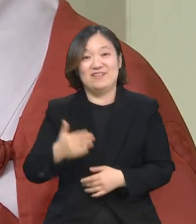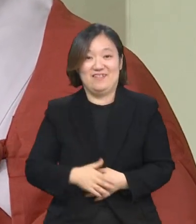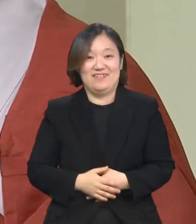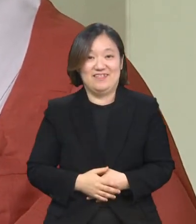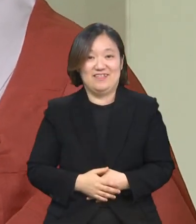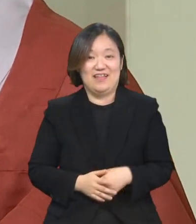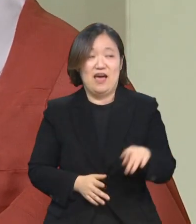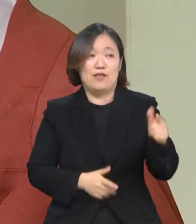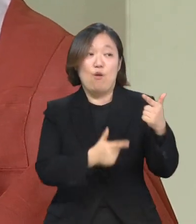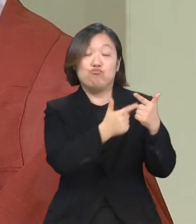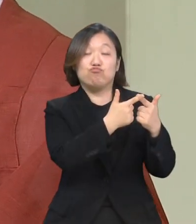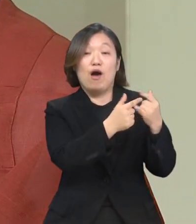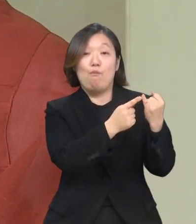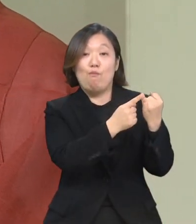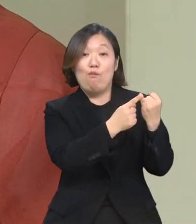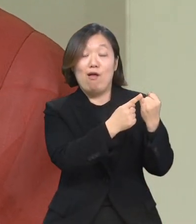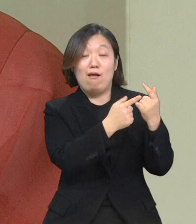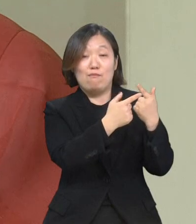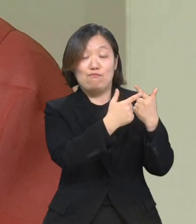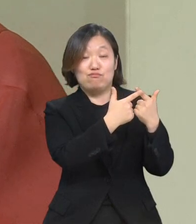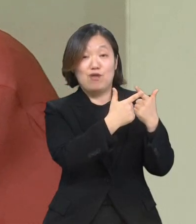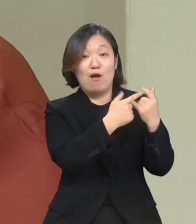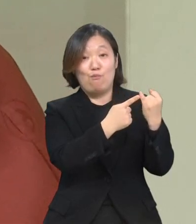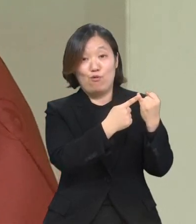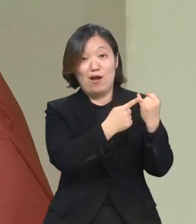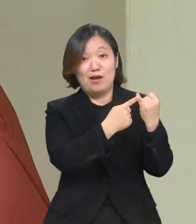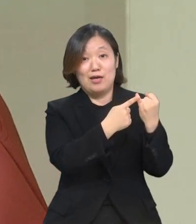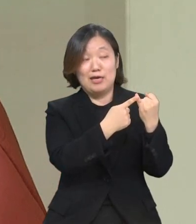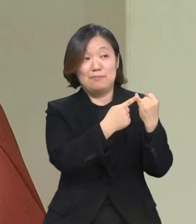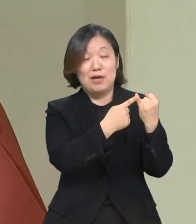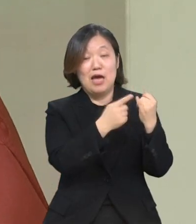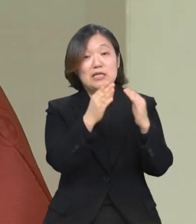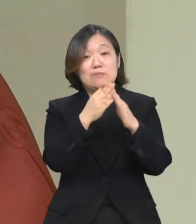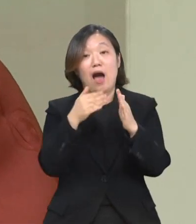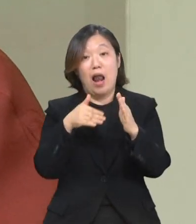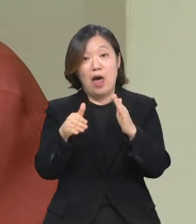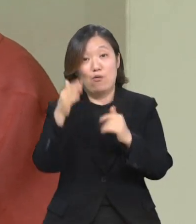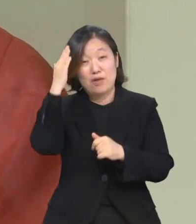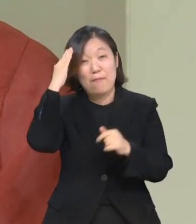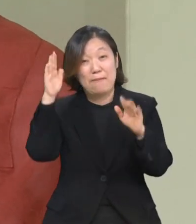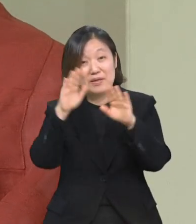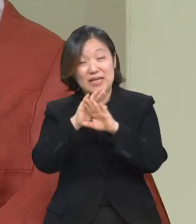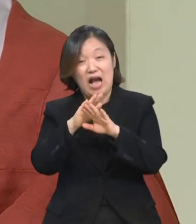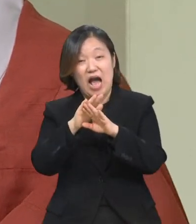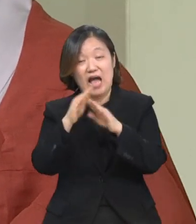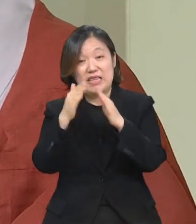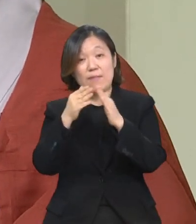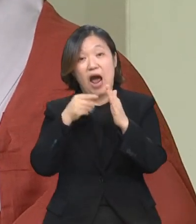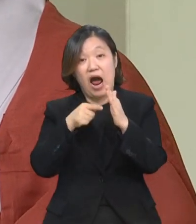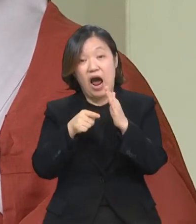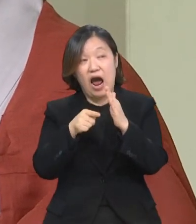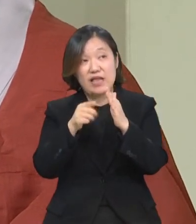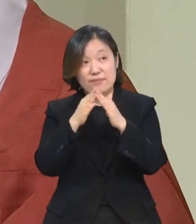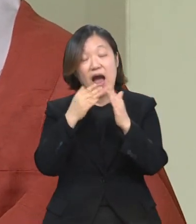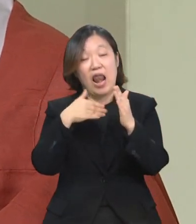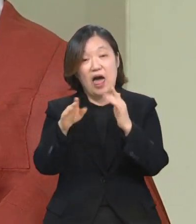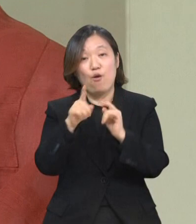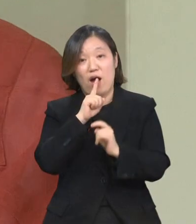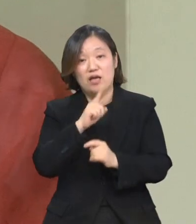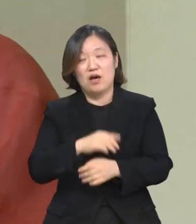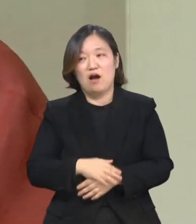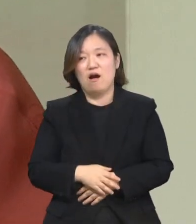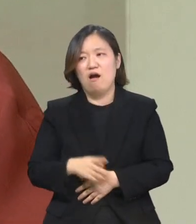보살님이 늦은 밤이지만 늦은 저녁이지만 집으로 가려고 하니까 그 둘째 엄마가 첩이었던 둘째